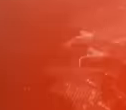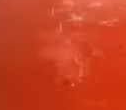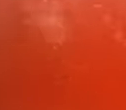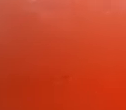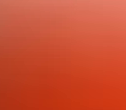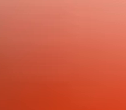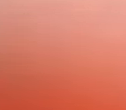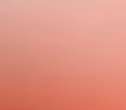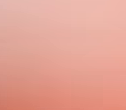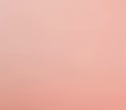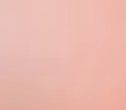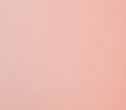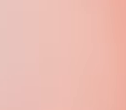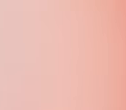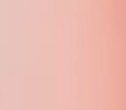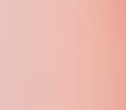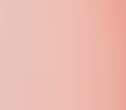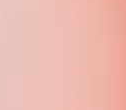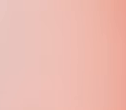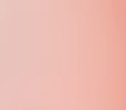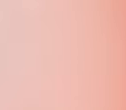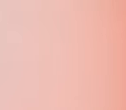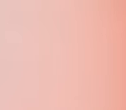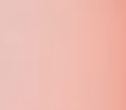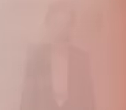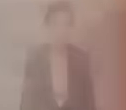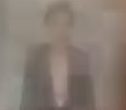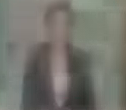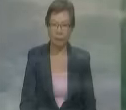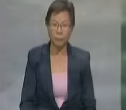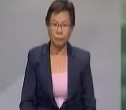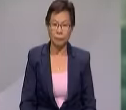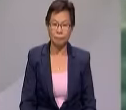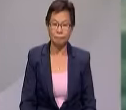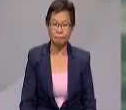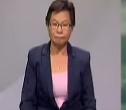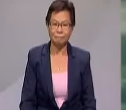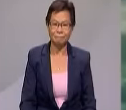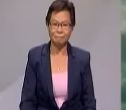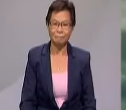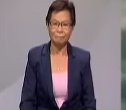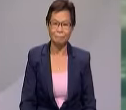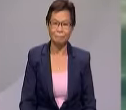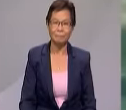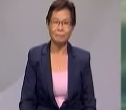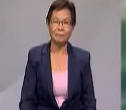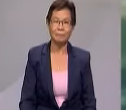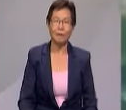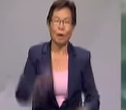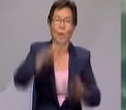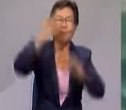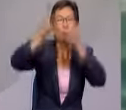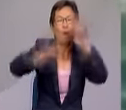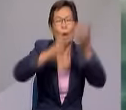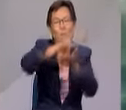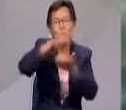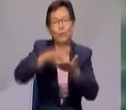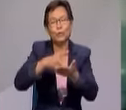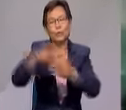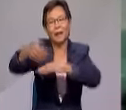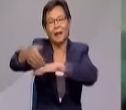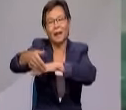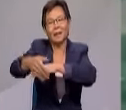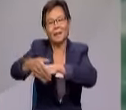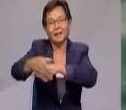Good Pengunjung sebuah pusat akuaria di Rusia